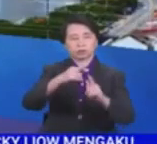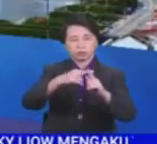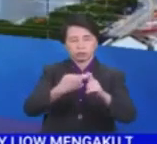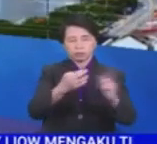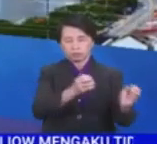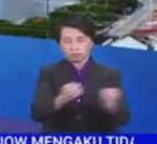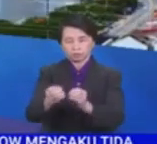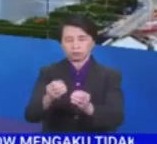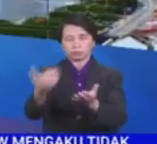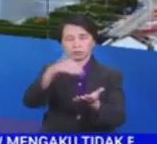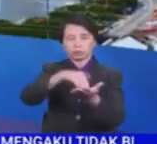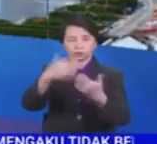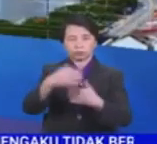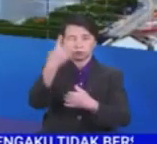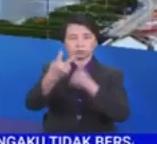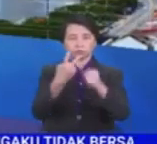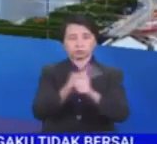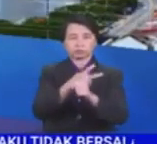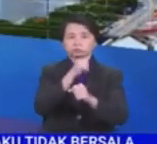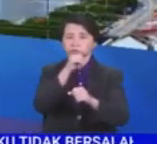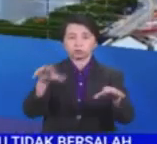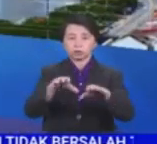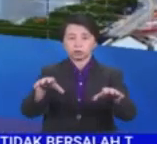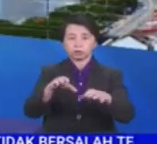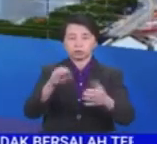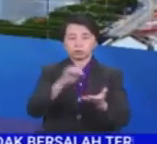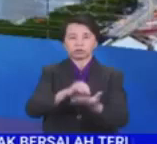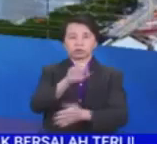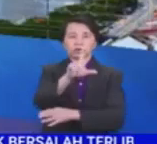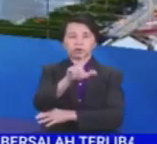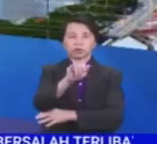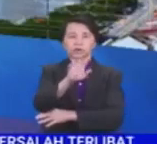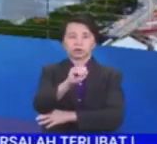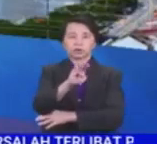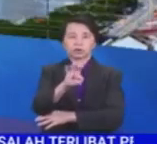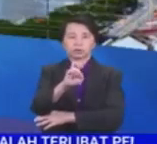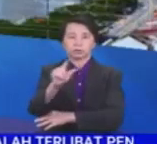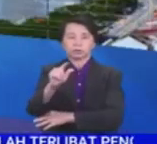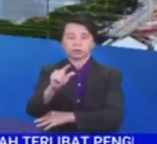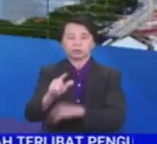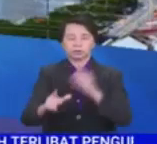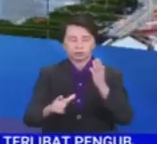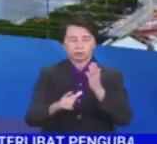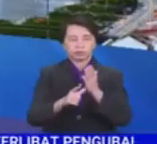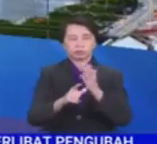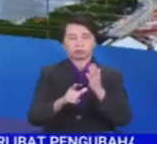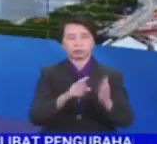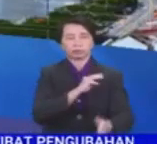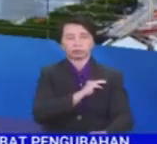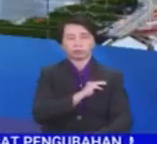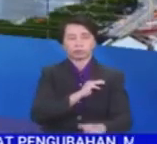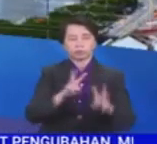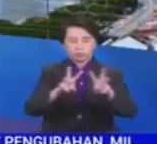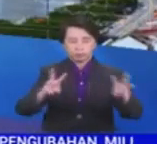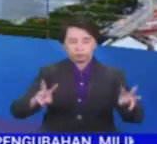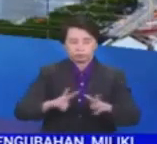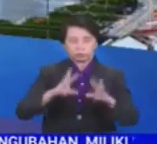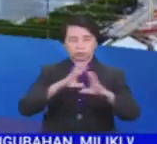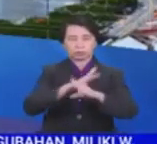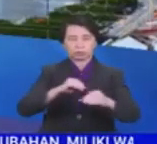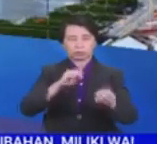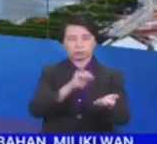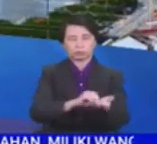dianjurkan kembali setelah 2 tahun tidak dilaksanakan di Lembang timal Menteri Pemuda dan pertanian dan pembangunan wilayah sawah